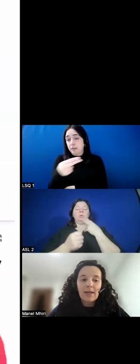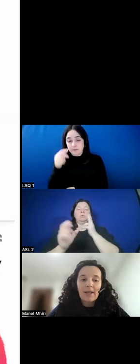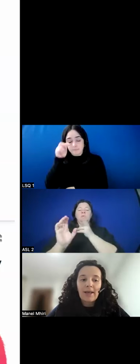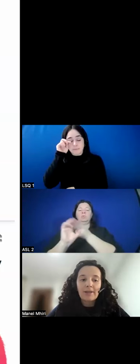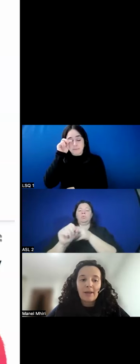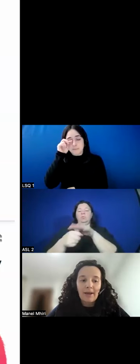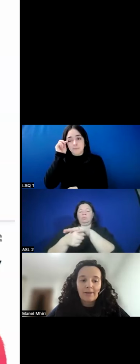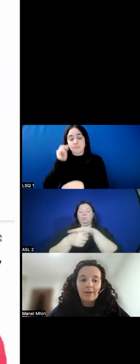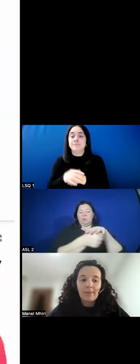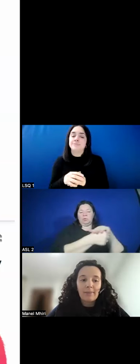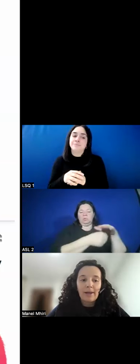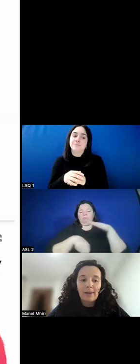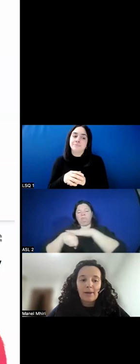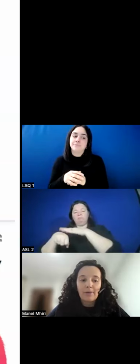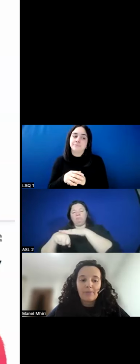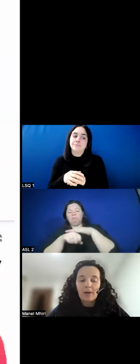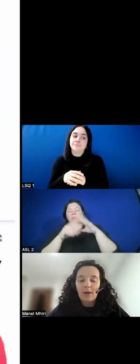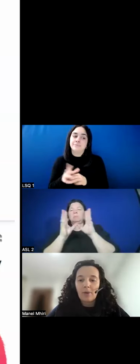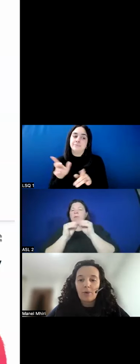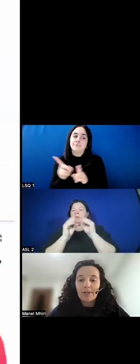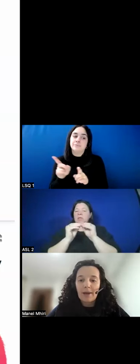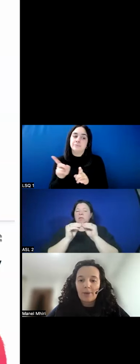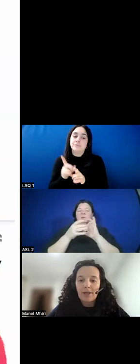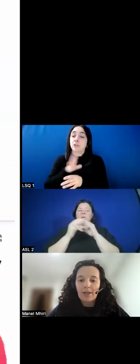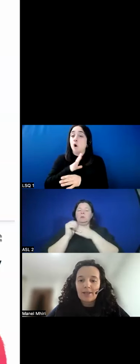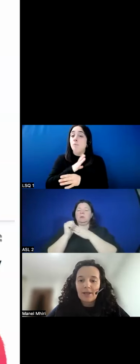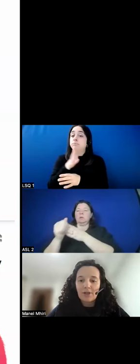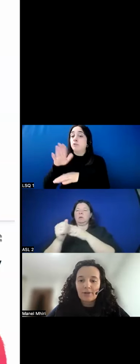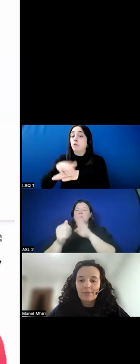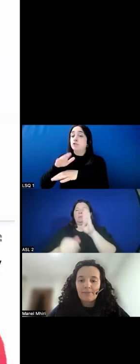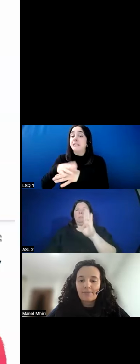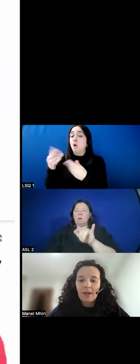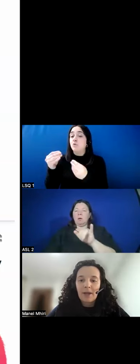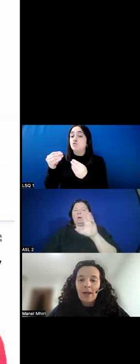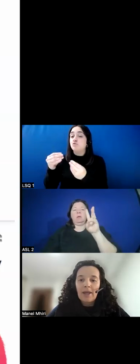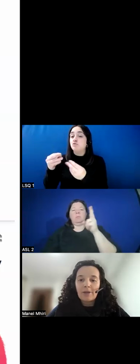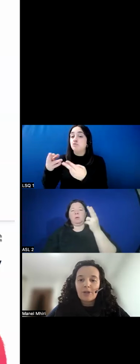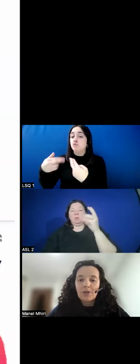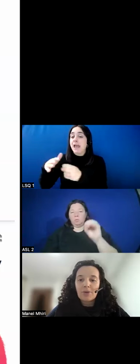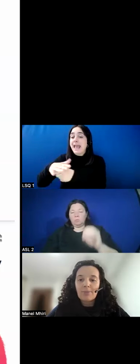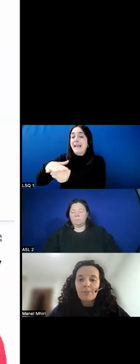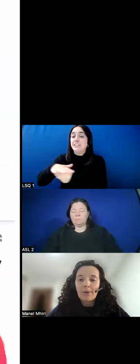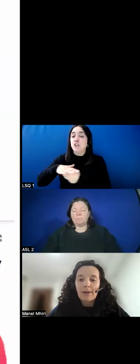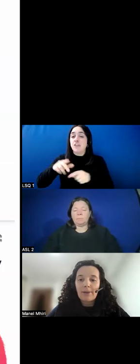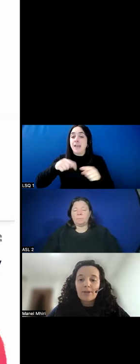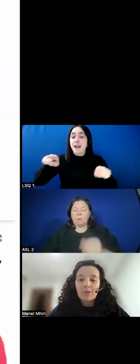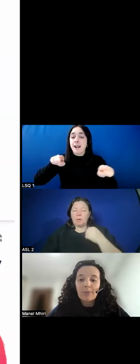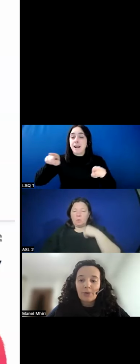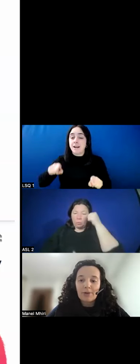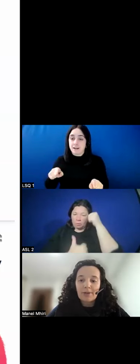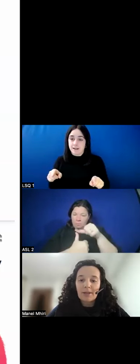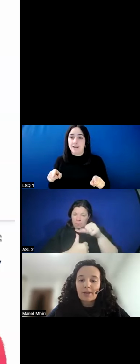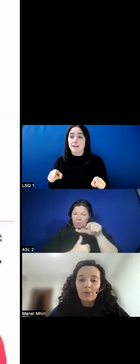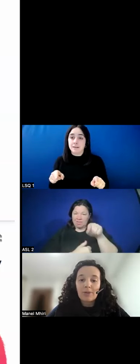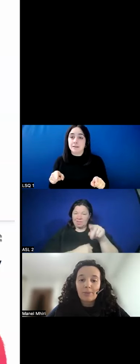qu'ils rejoignent les consultations régionales menées par